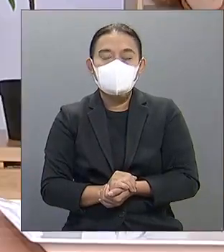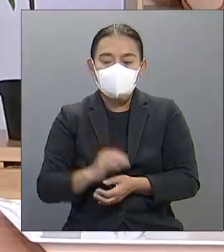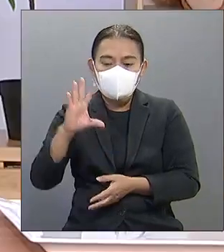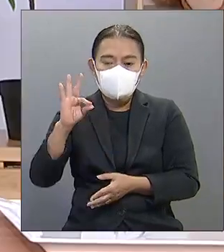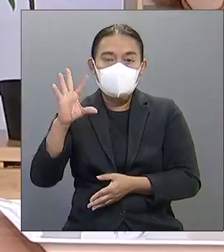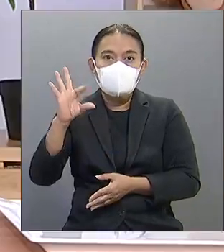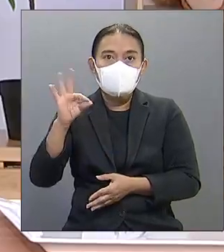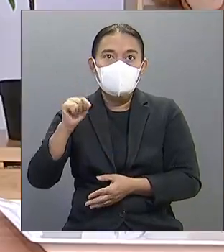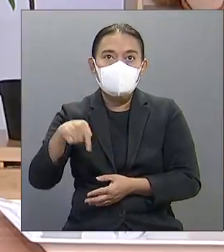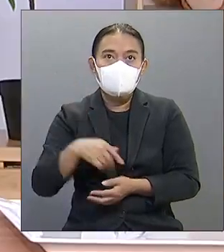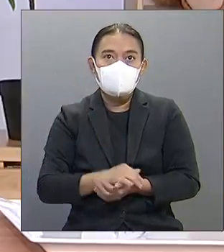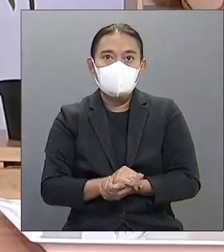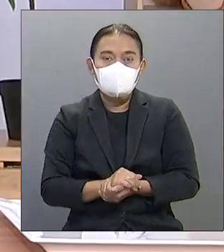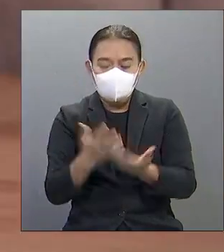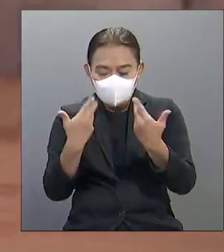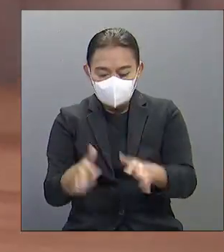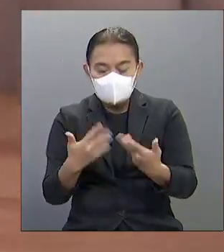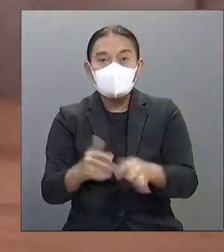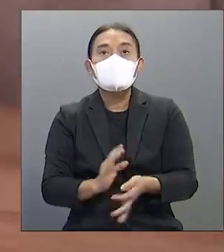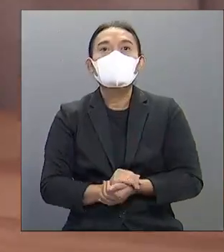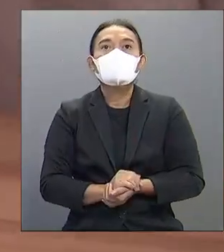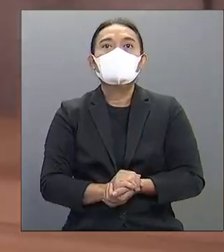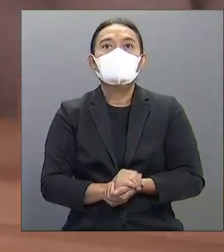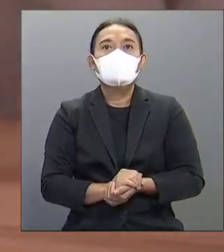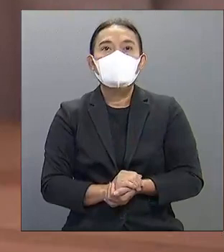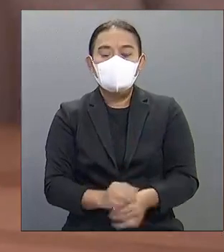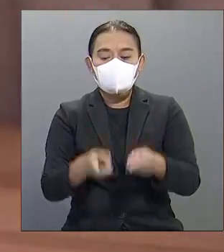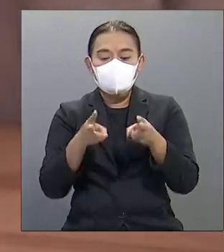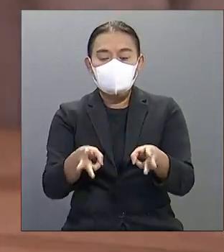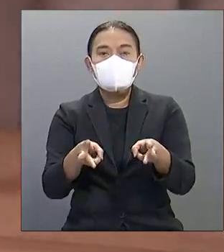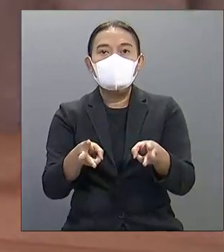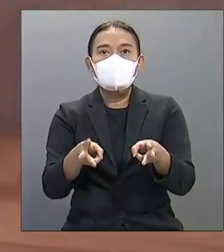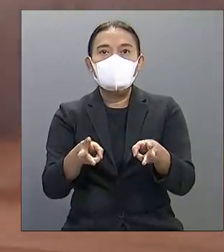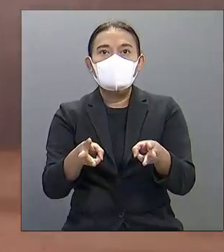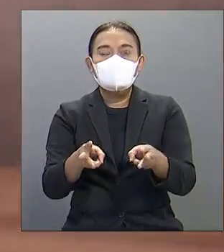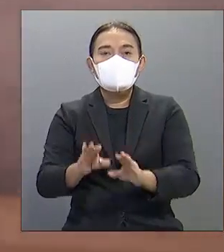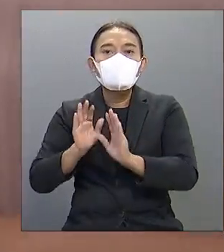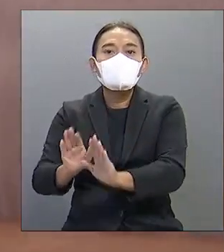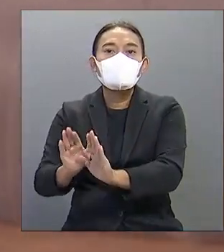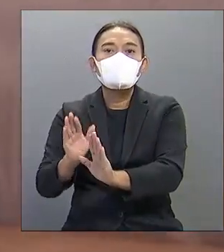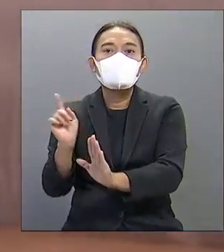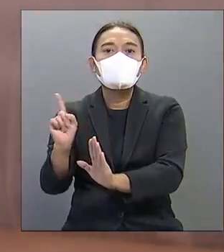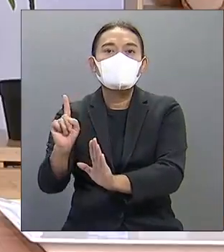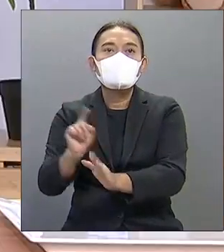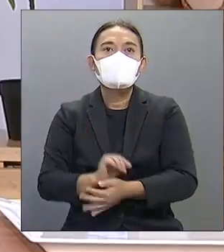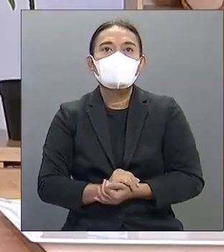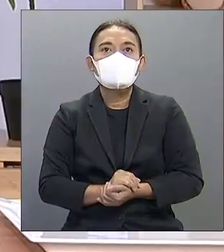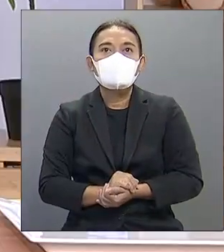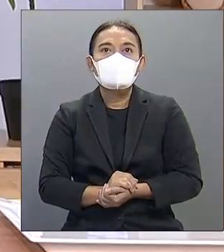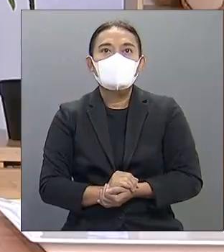นี้นะคะอันนี้คือเสร็จเรียบร้อยแล้วนะคะสำหรับวิธีการใช้งานการเก็บรักษานะคะการก็จะใ